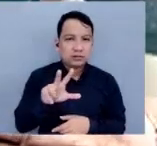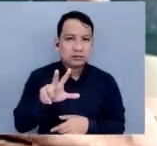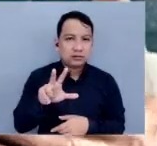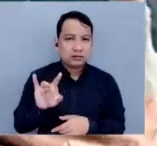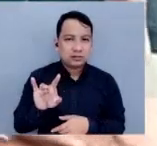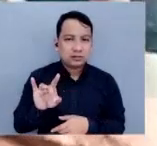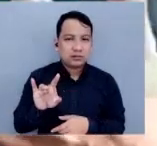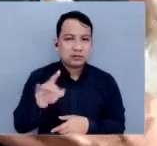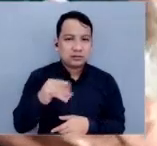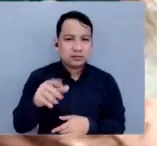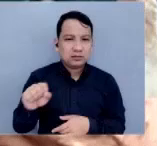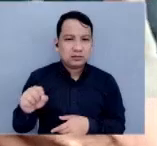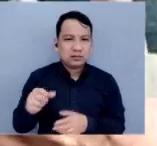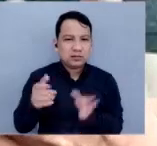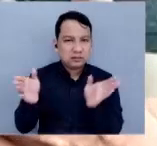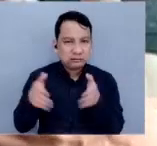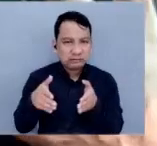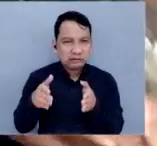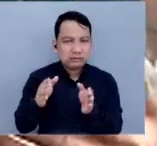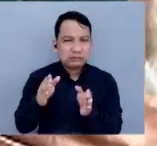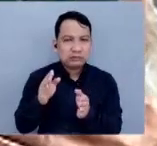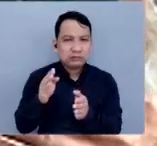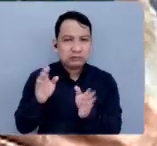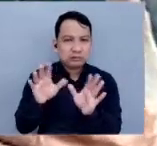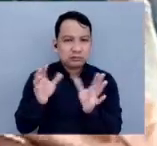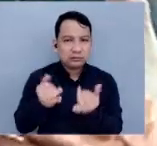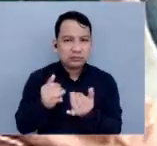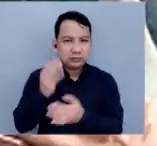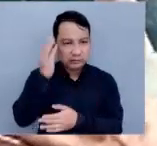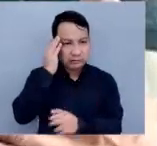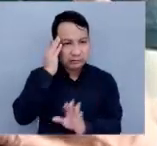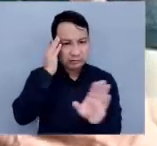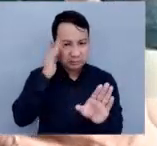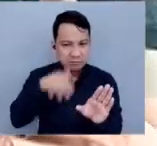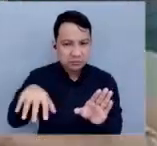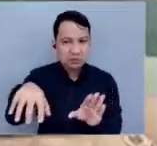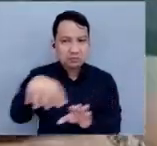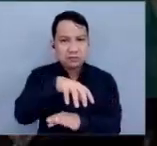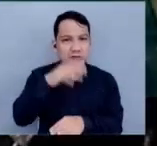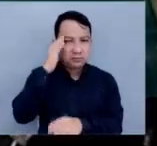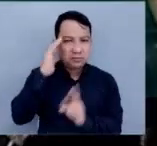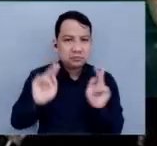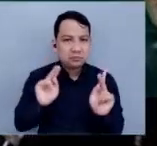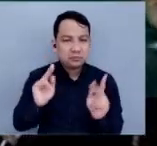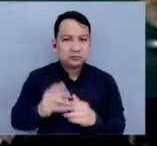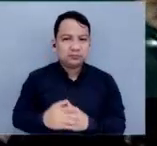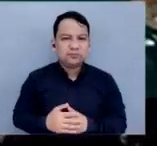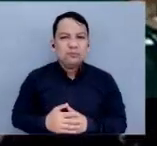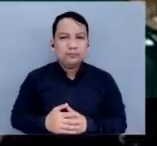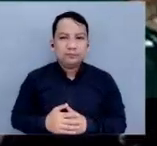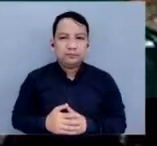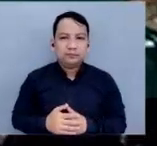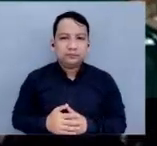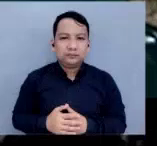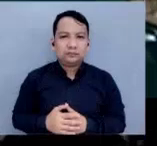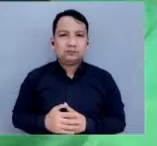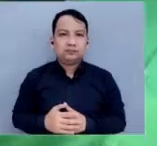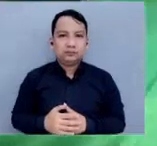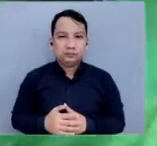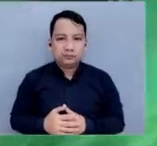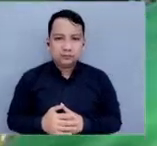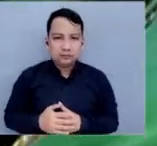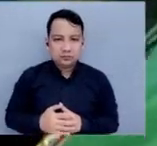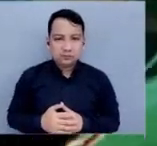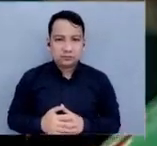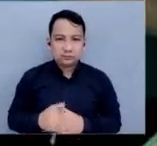Sa liit po ng barangay namin, we are very familiar sa ating mga residente. Ipinakita pa ng barangay ang database